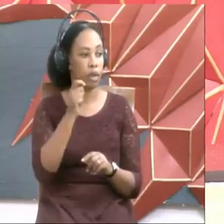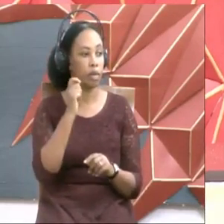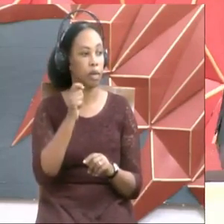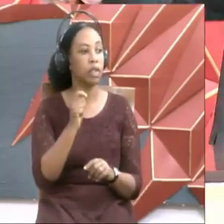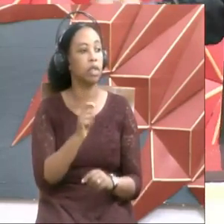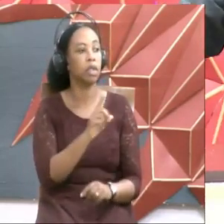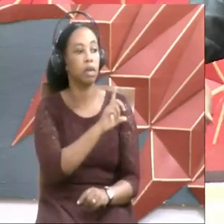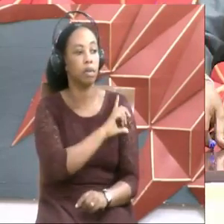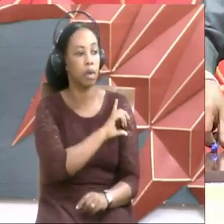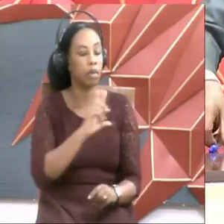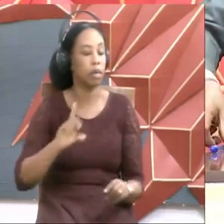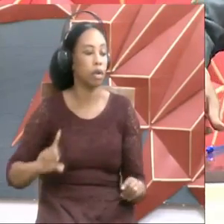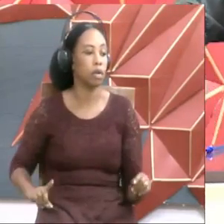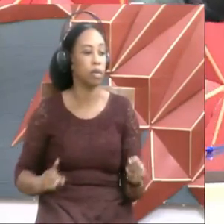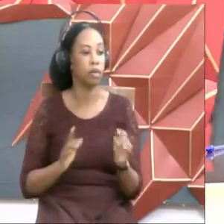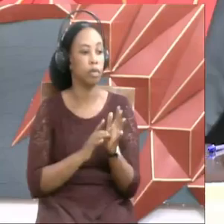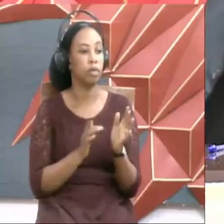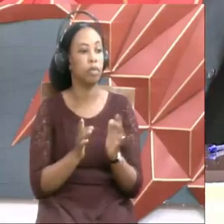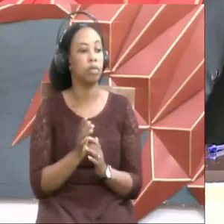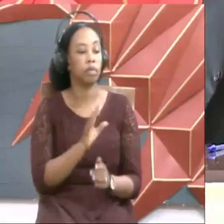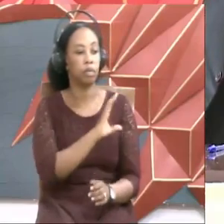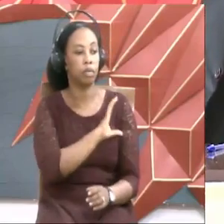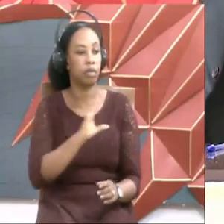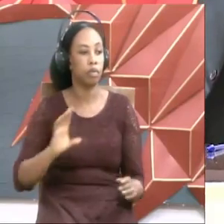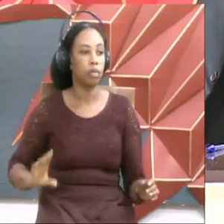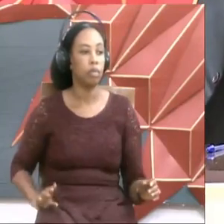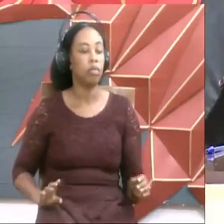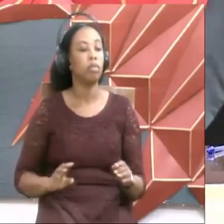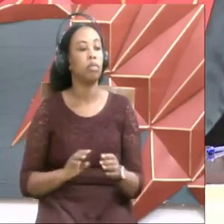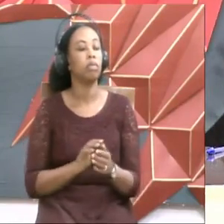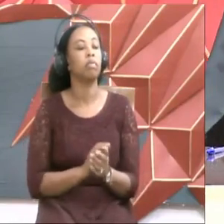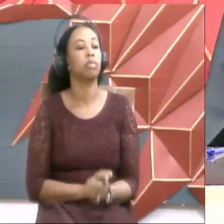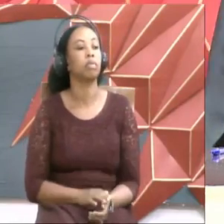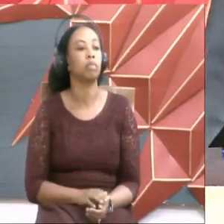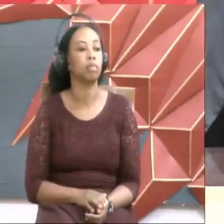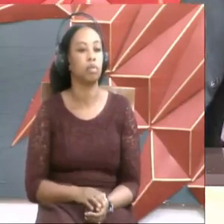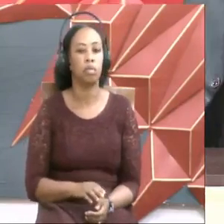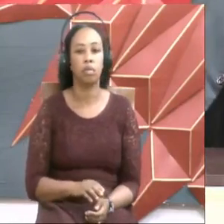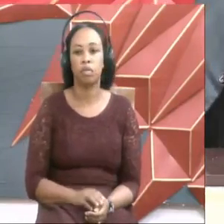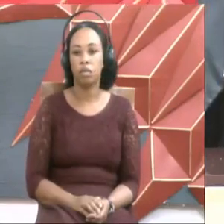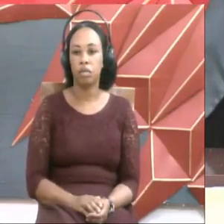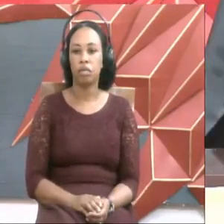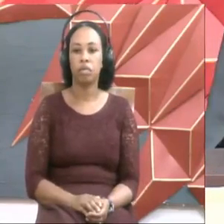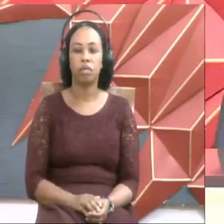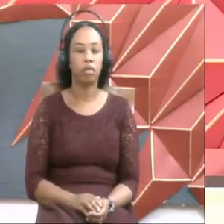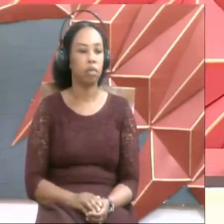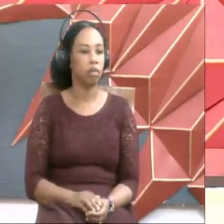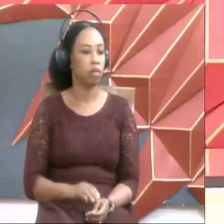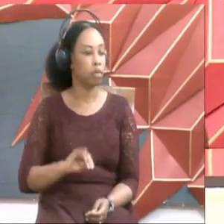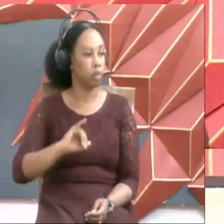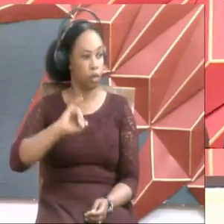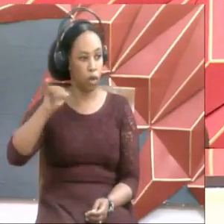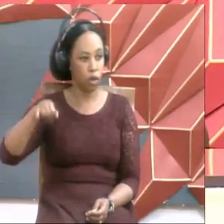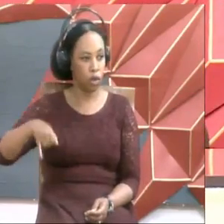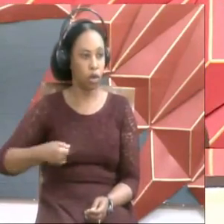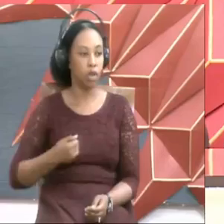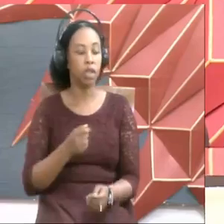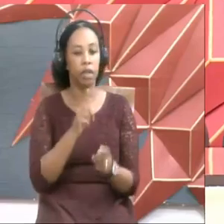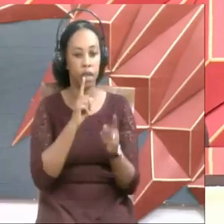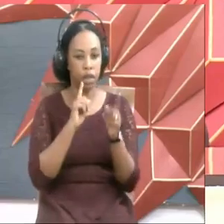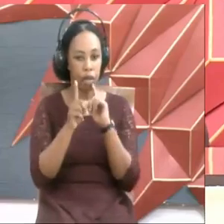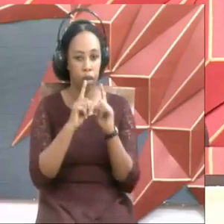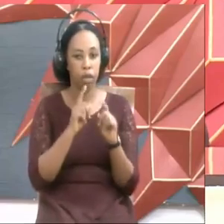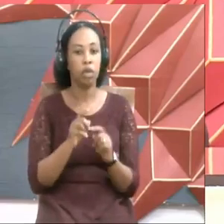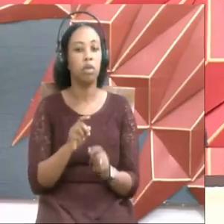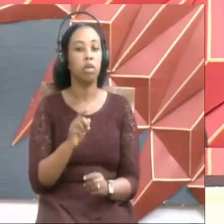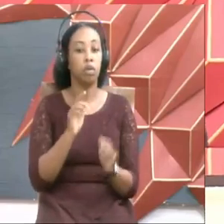Yesu Kristo. Yohana ati dore umwana w'intama dore umwana w'intama nguyu ukiza